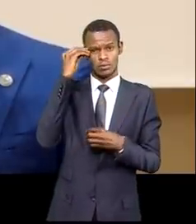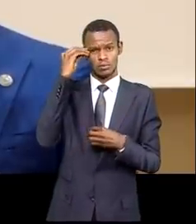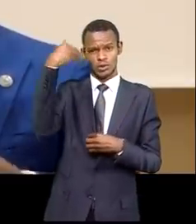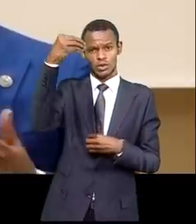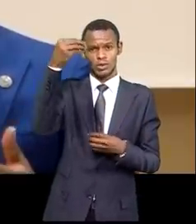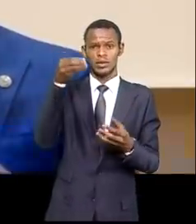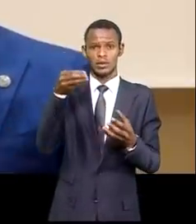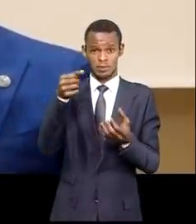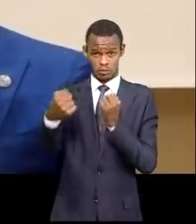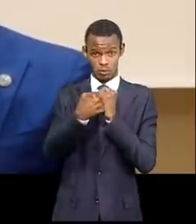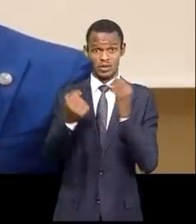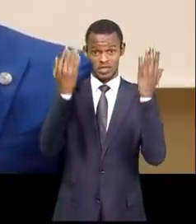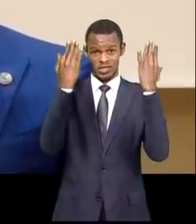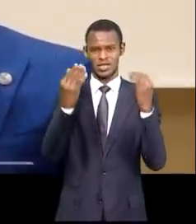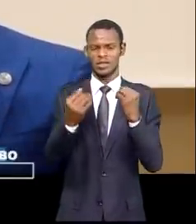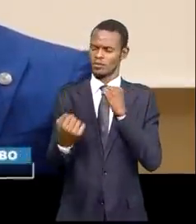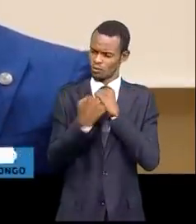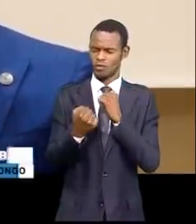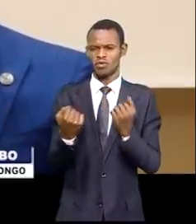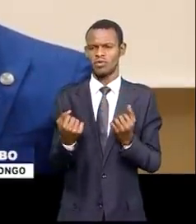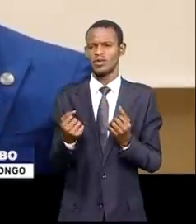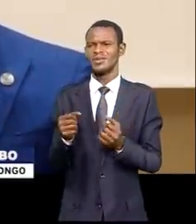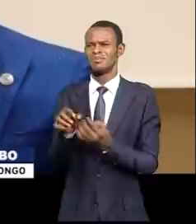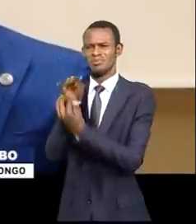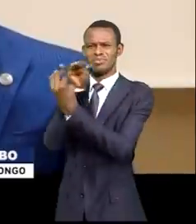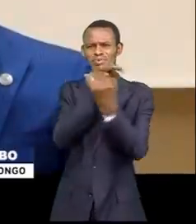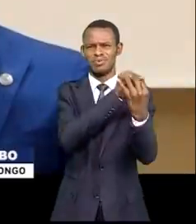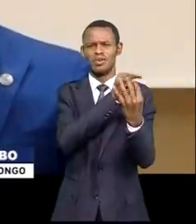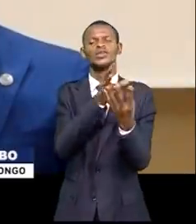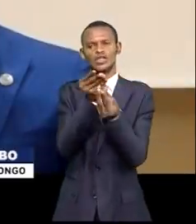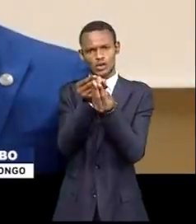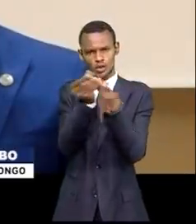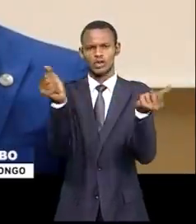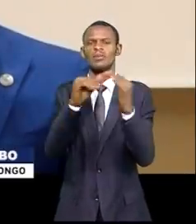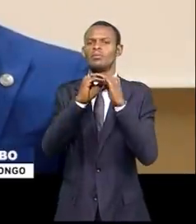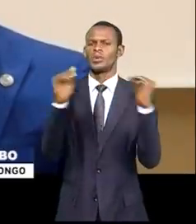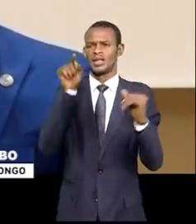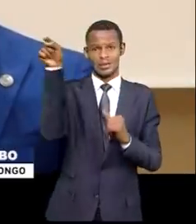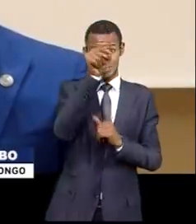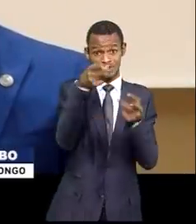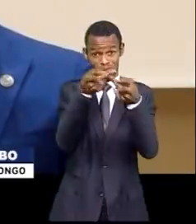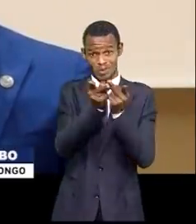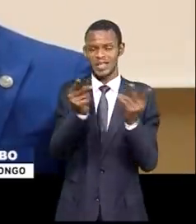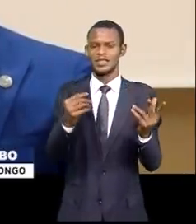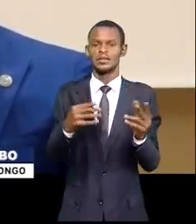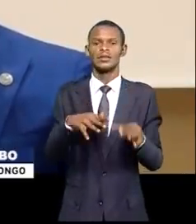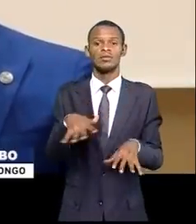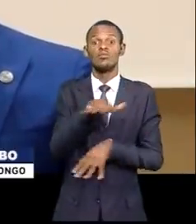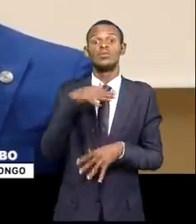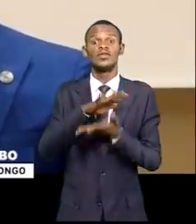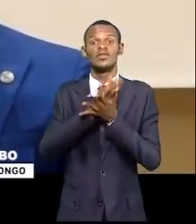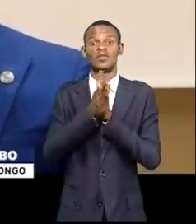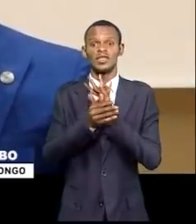celle de nos amis nous arrivons à éradiquer tous et vous armer et à rendre ce pays prospère